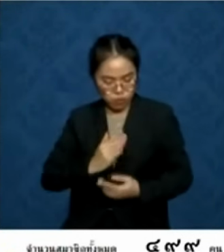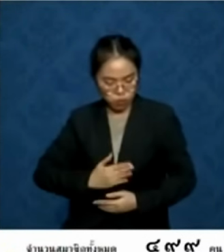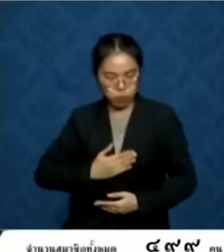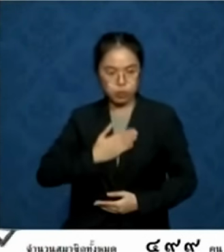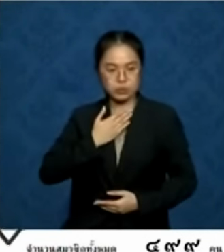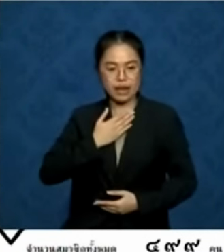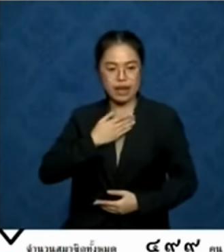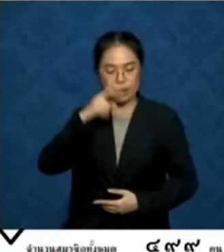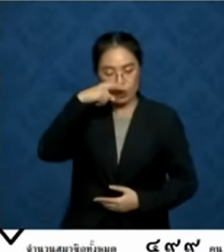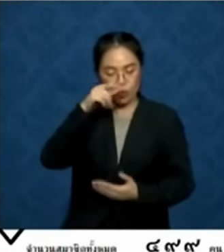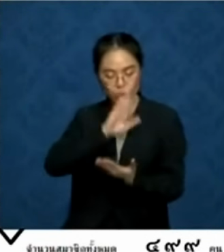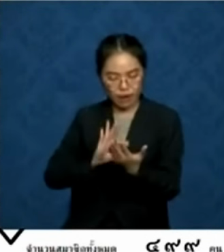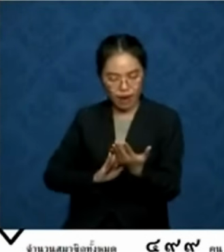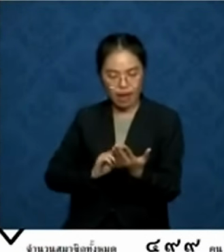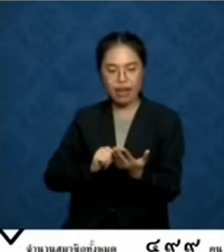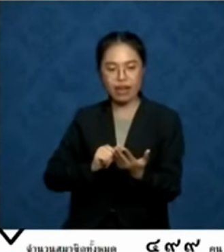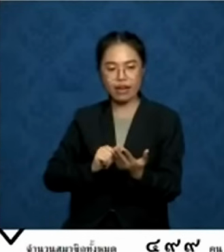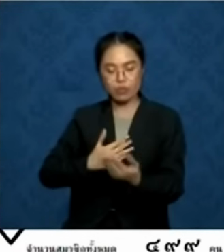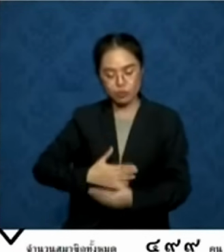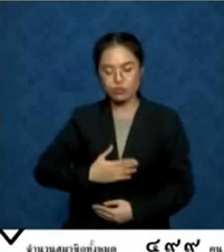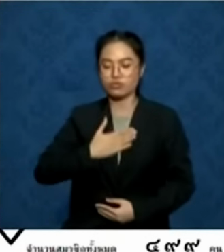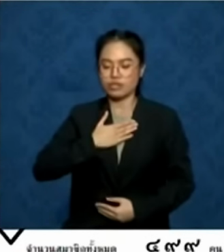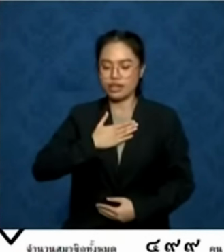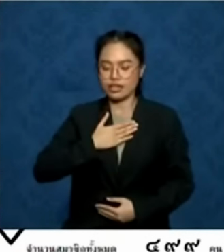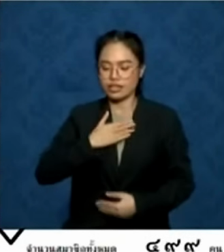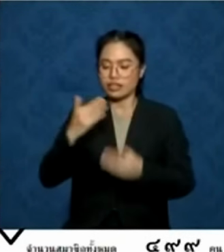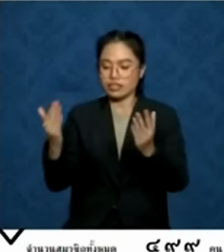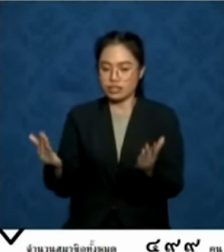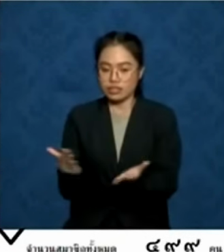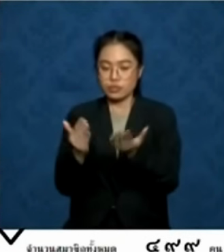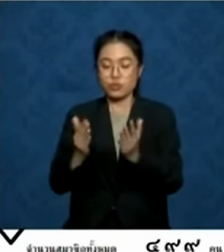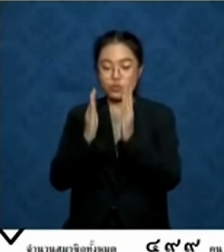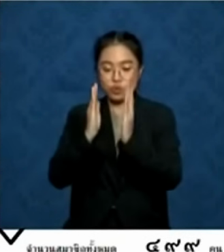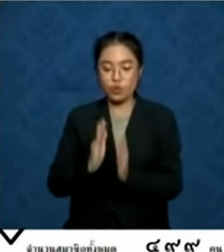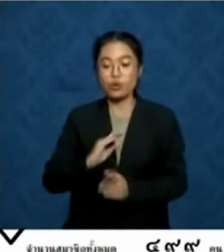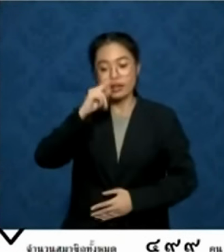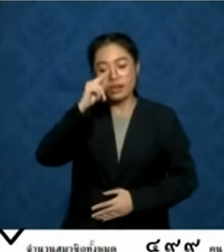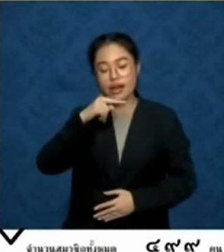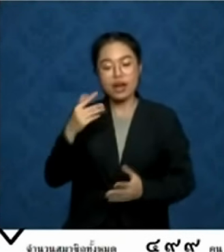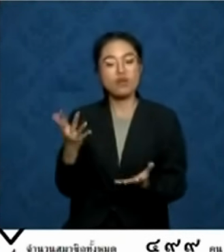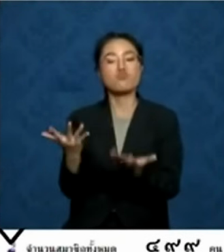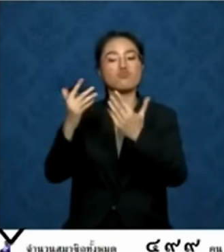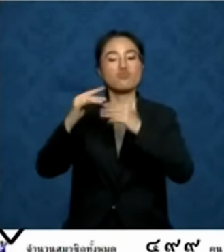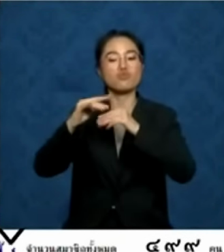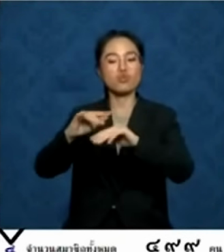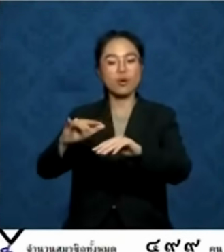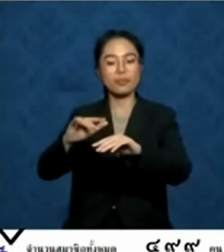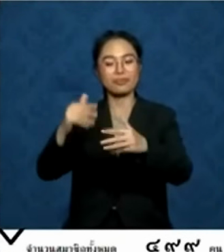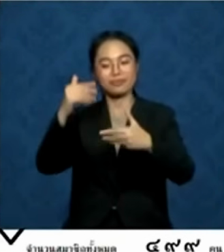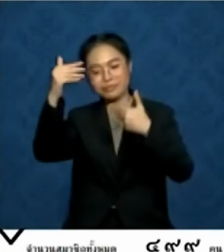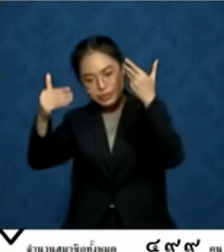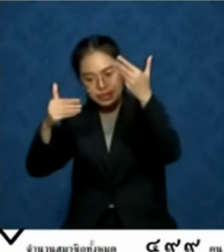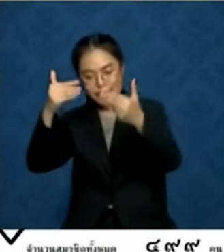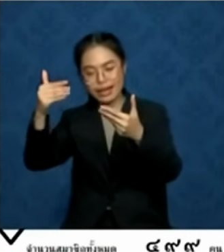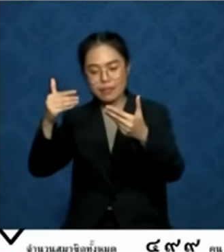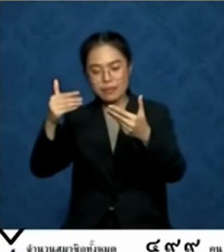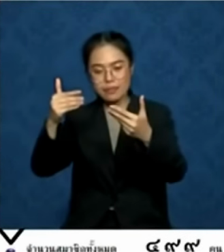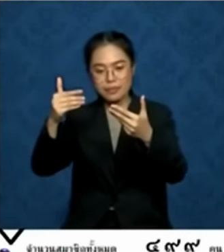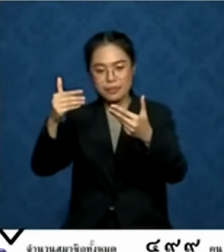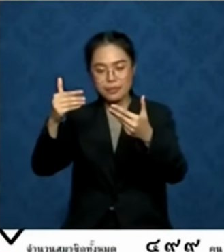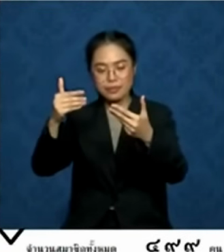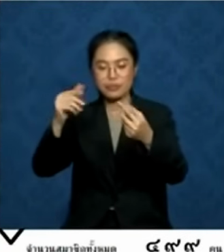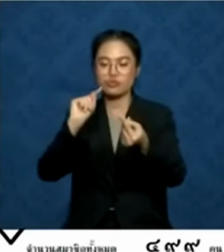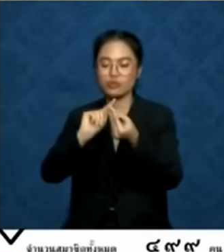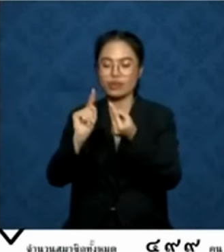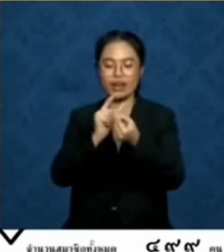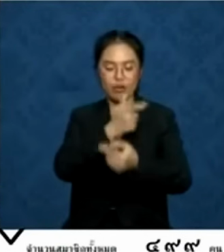ไทยโดยสนับสนุนให้ประชาชนมีส่วนร่วมในกิจกรรมการเทิดพระเกียรติและเผยแพร่เกียรติคุ